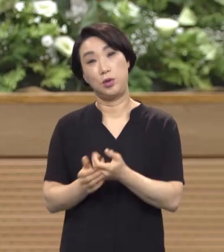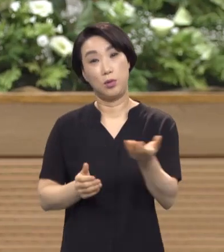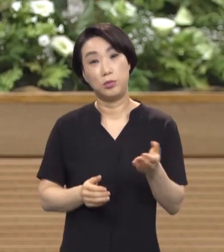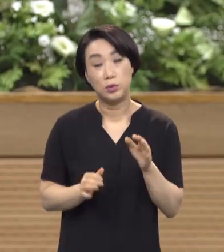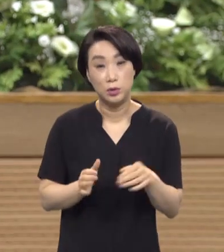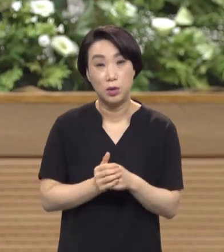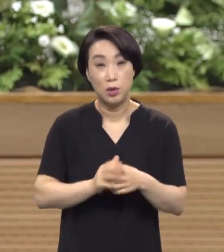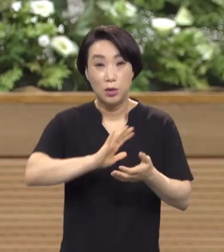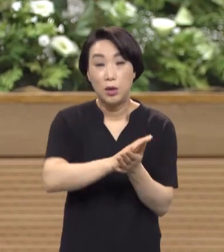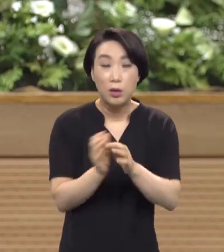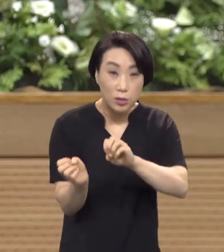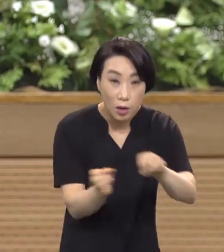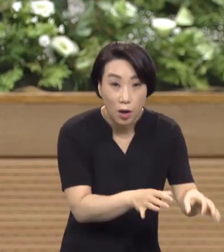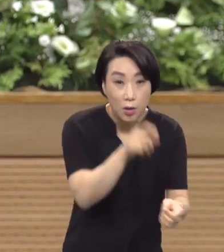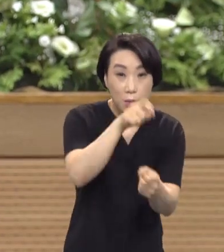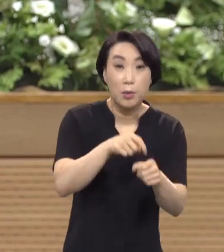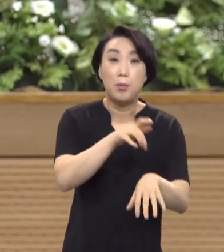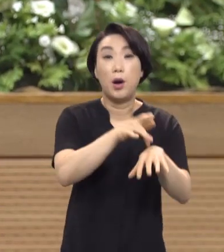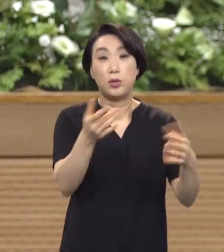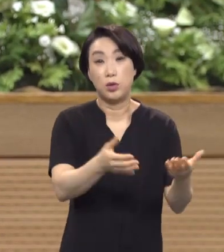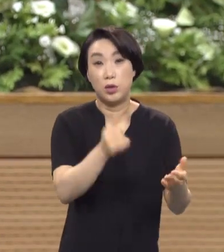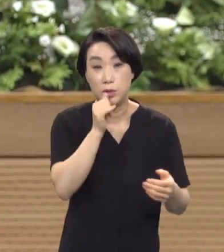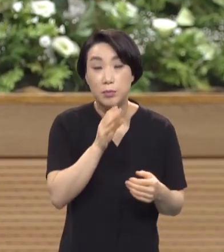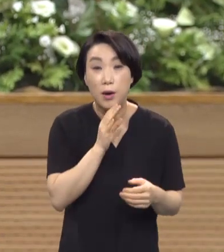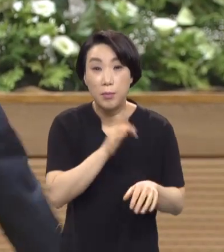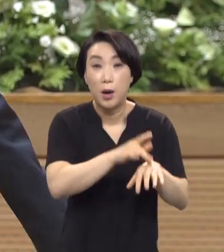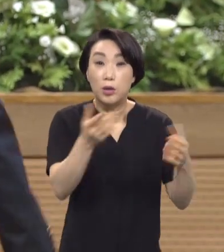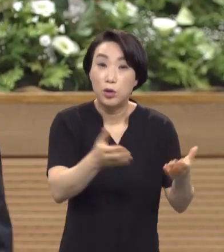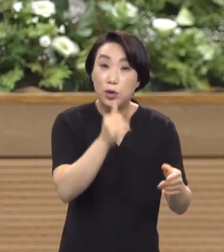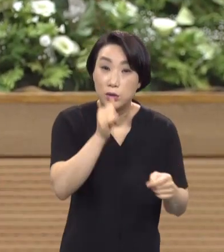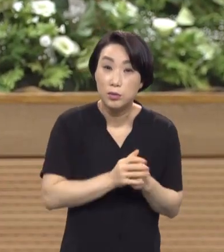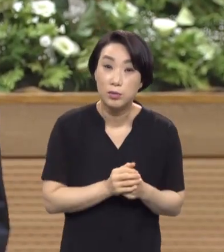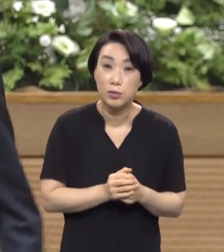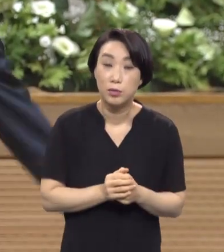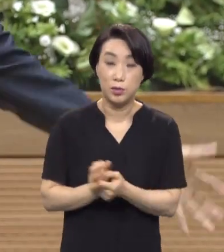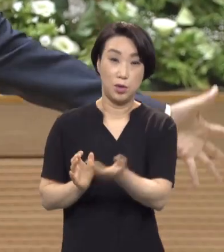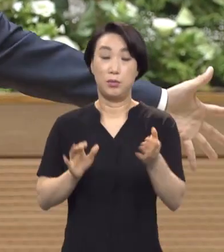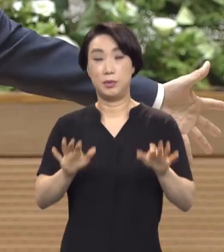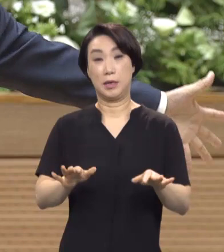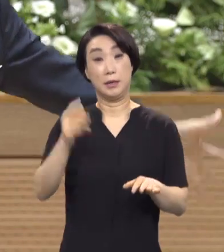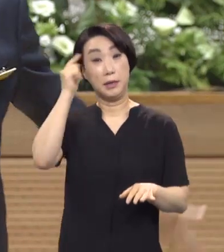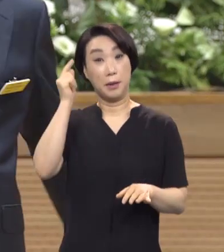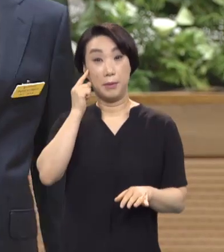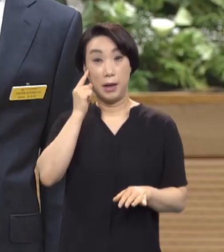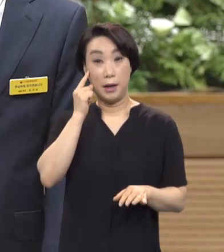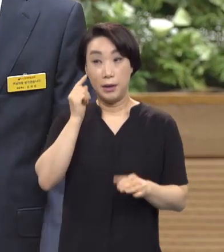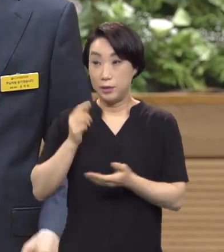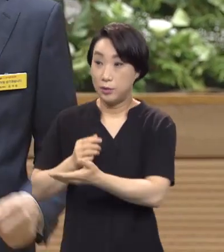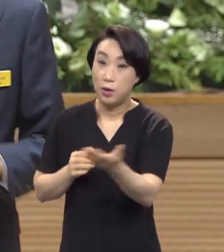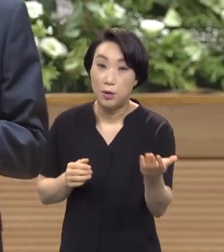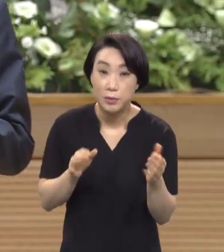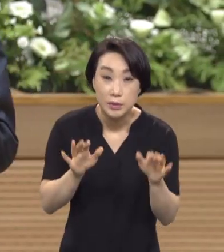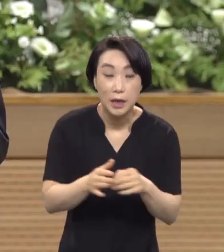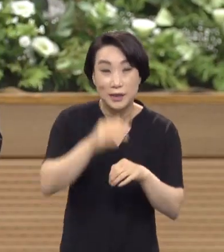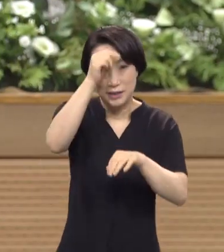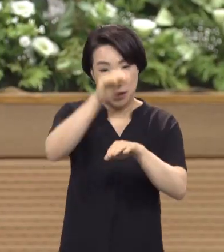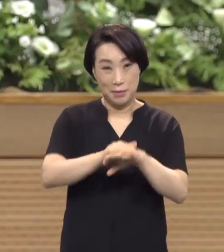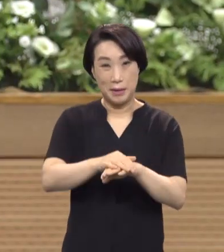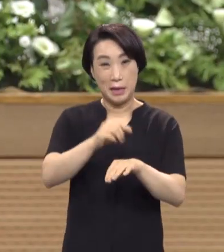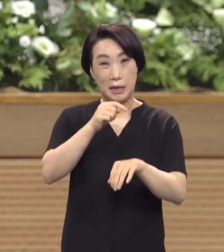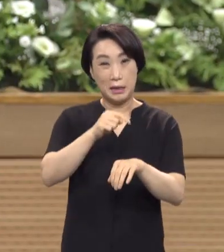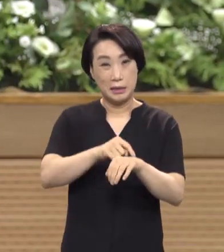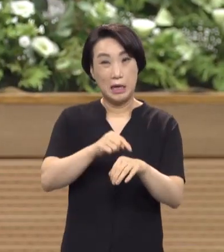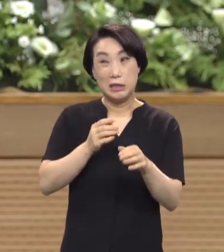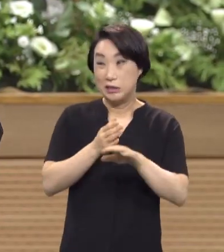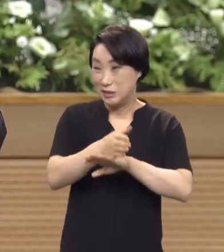그걸 때려보시려고 하는 마귀 역사. 응? 마귀 역사. 응? 이게 보세요. 여러분 예배 시간